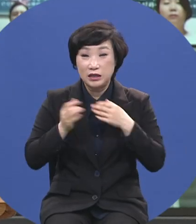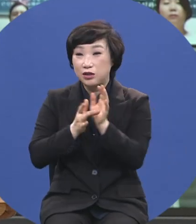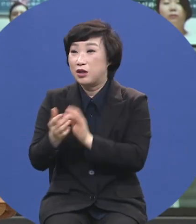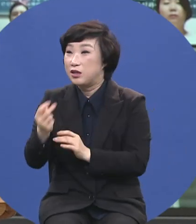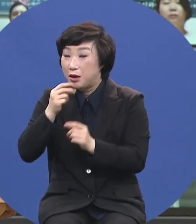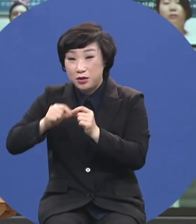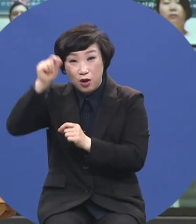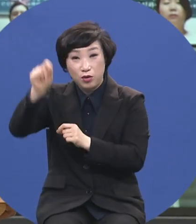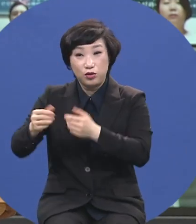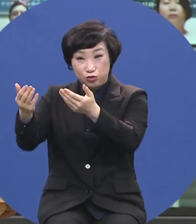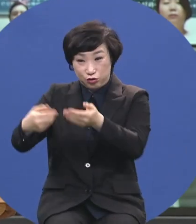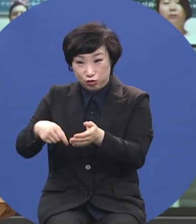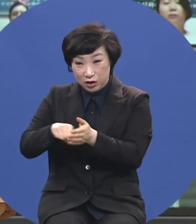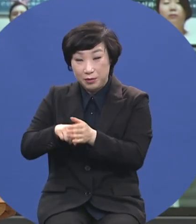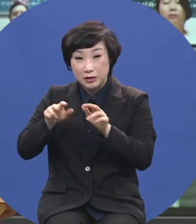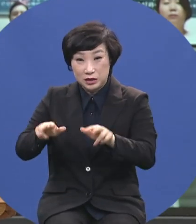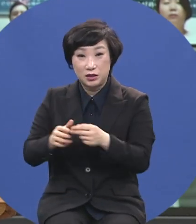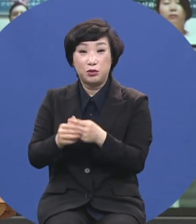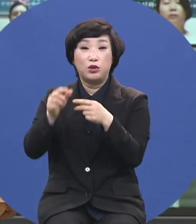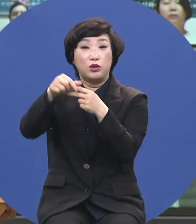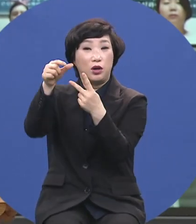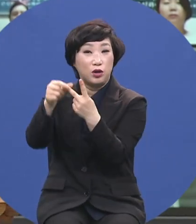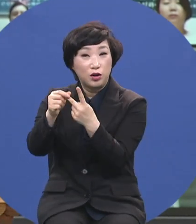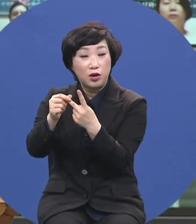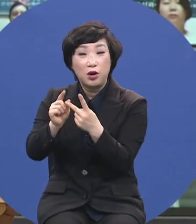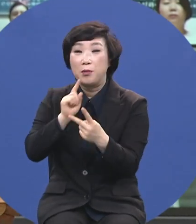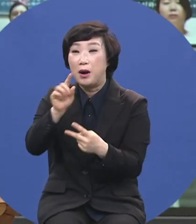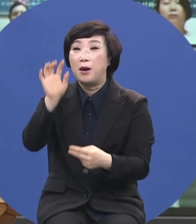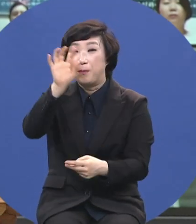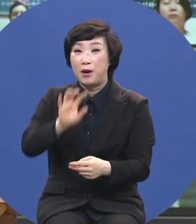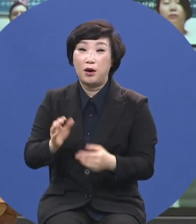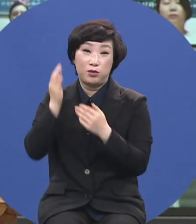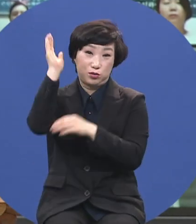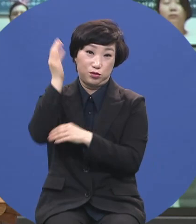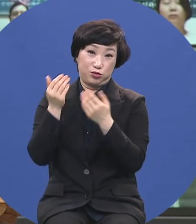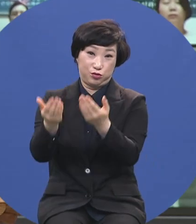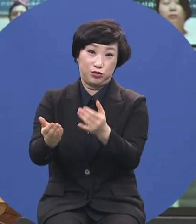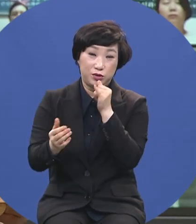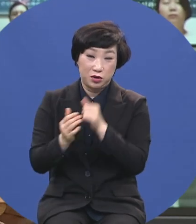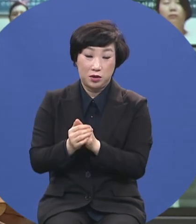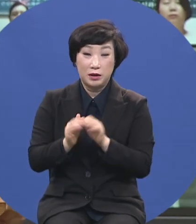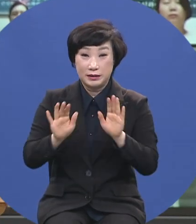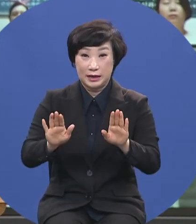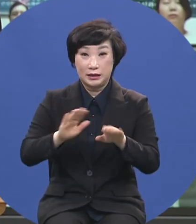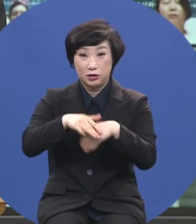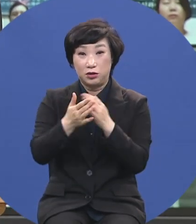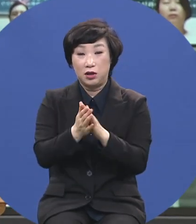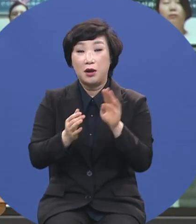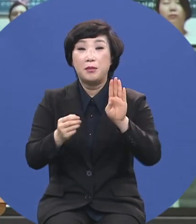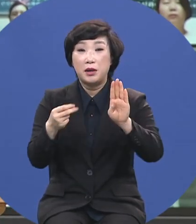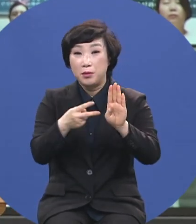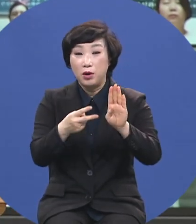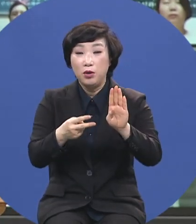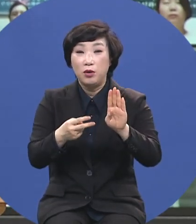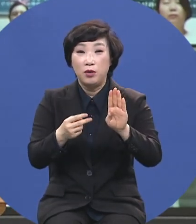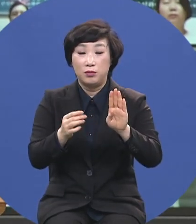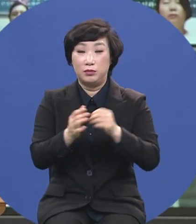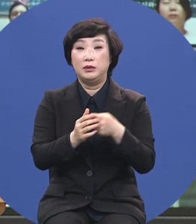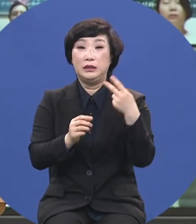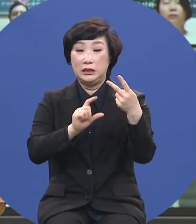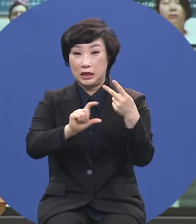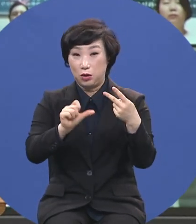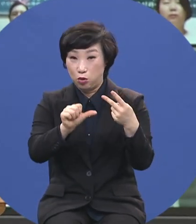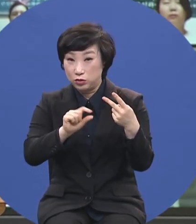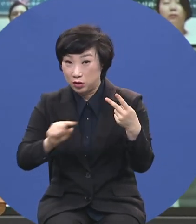주기 위함이라고 지금 두 번째 반복해서 말씀드립니다. 빌립보서 2장 5절로 8절에